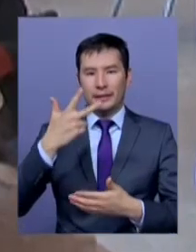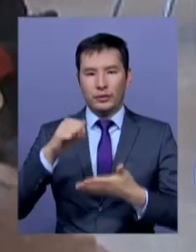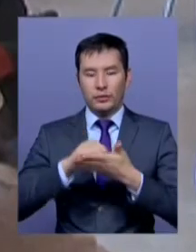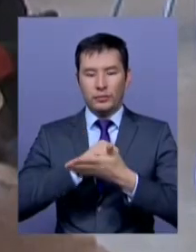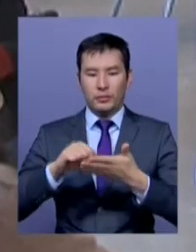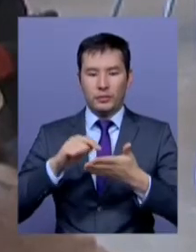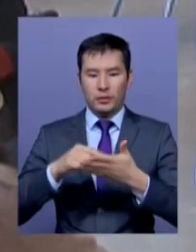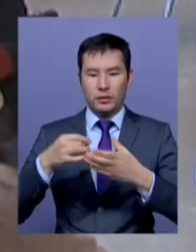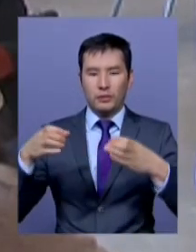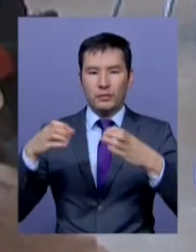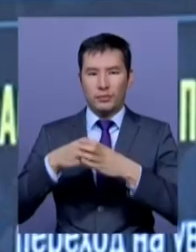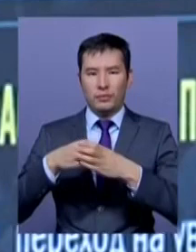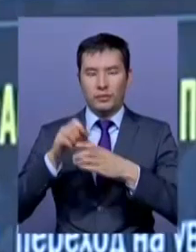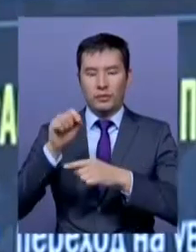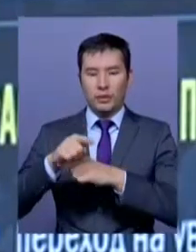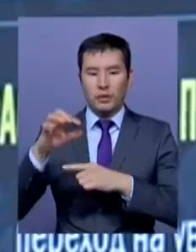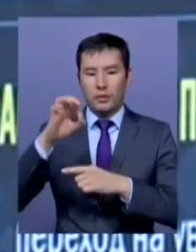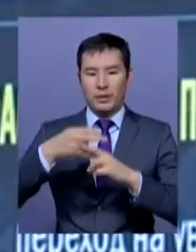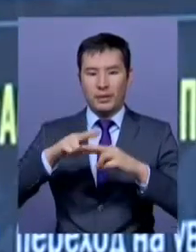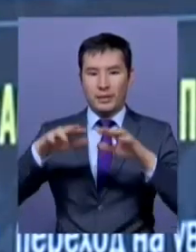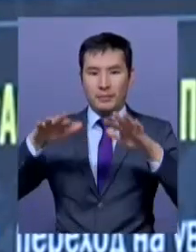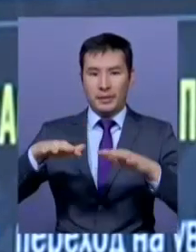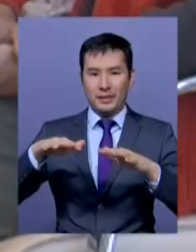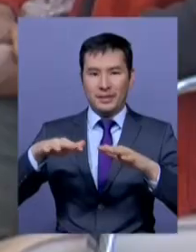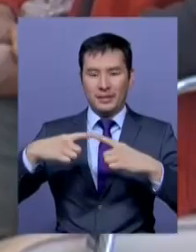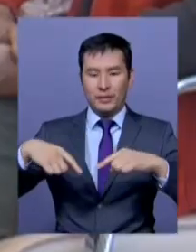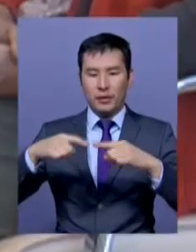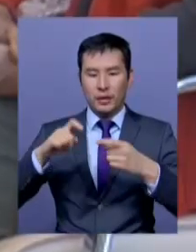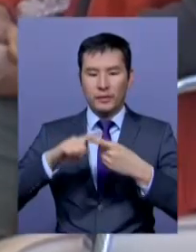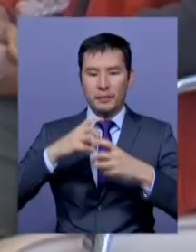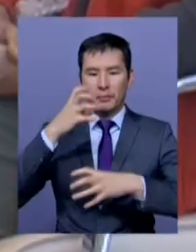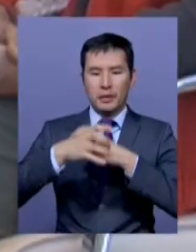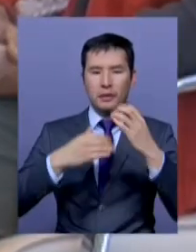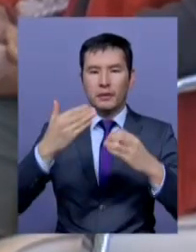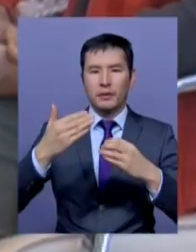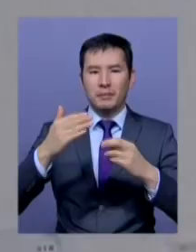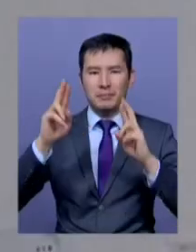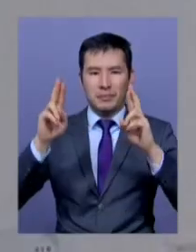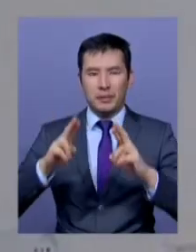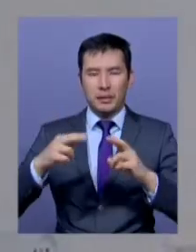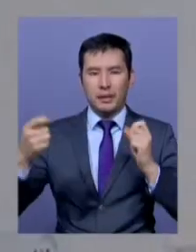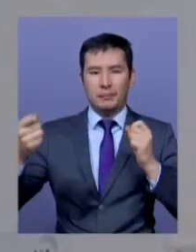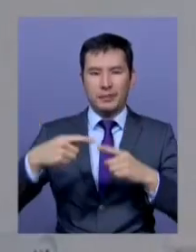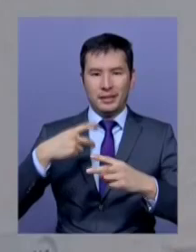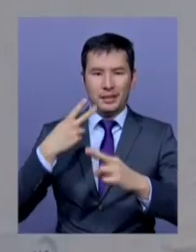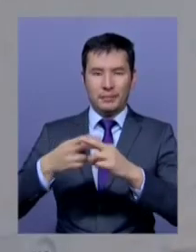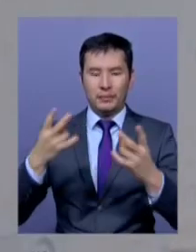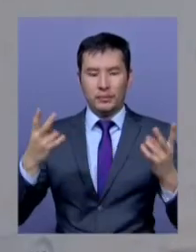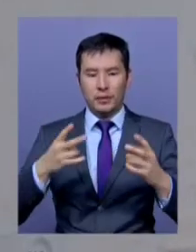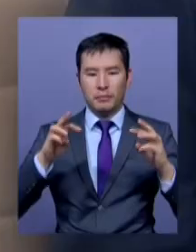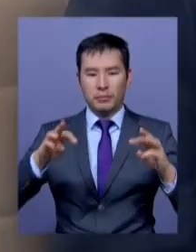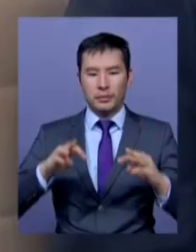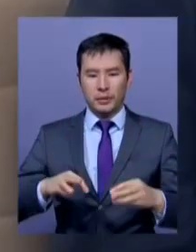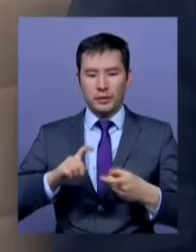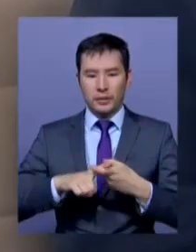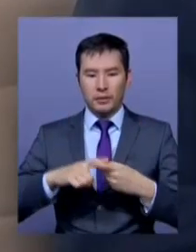жұмысының нәтижелері айтылды. Мекеме төрағасының айтуынша, халықаралық стандарттарды кешенді және толыққанды енгізу мәселесі президент